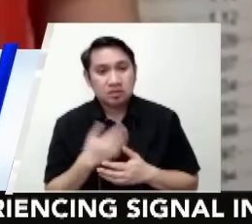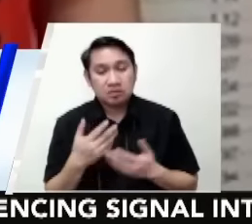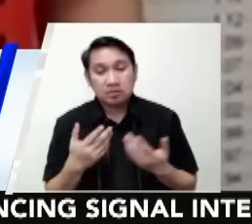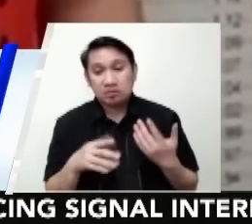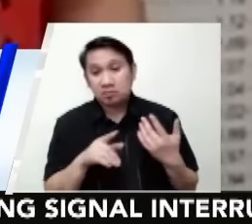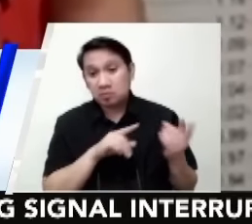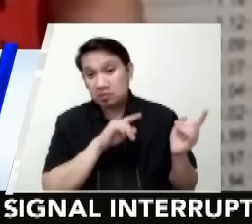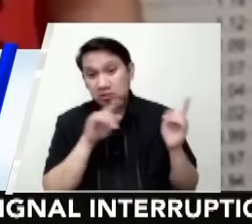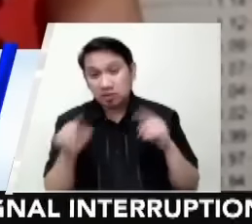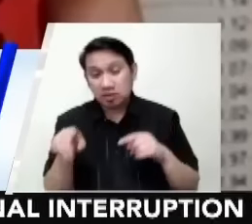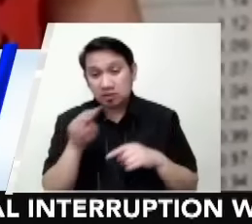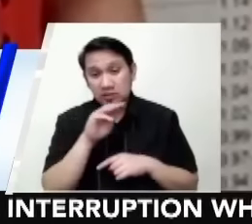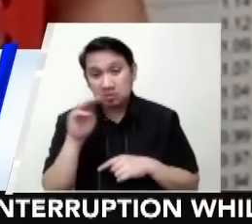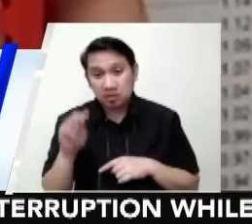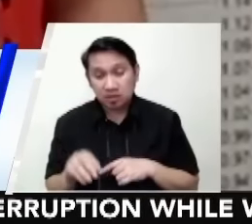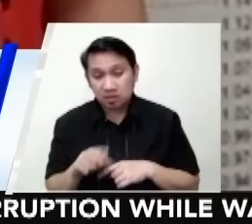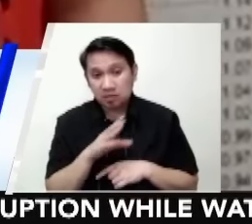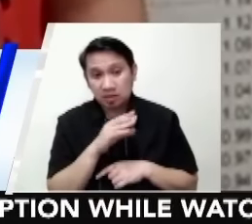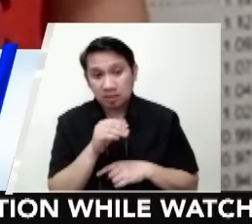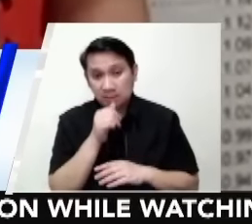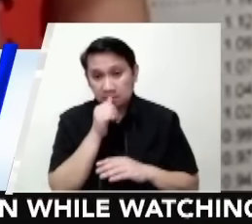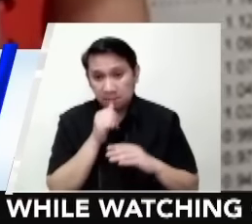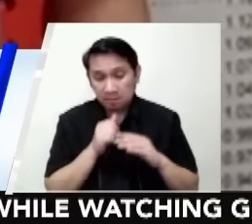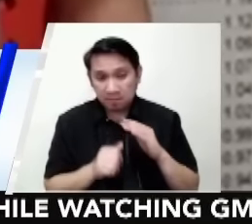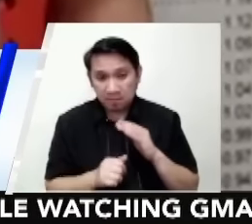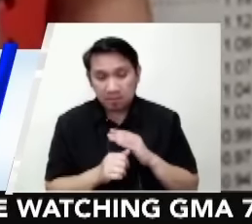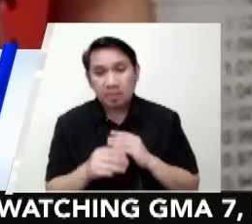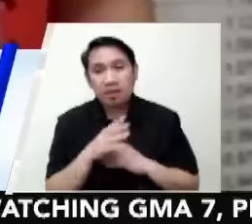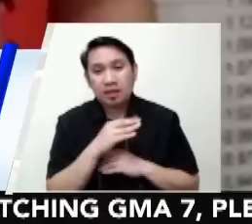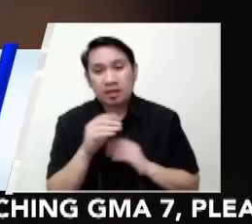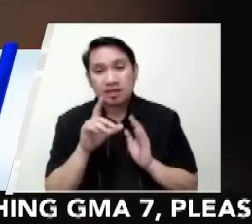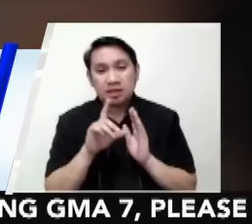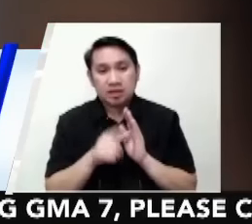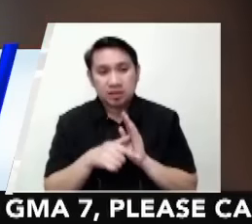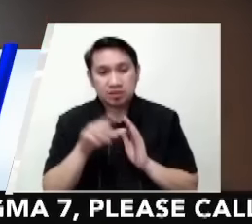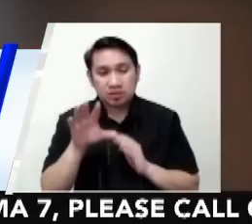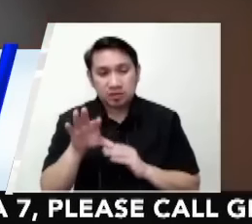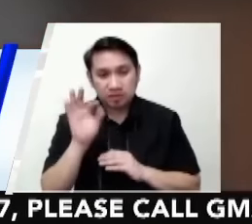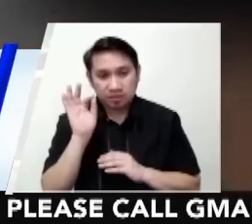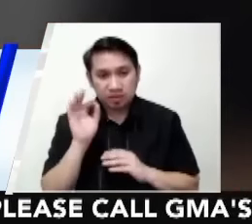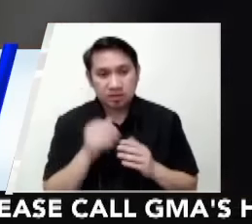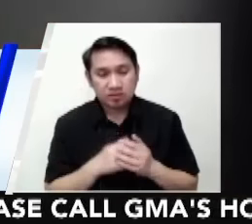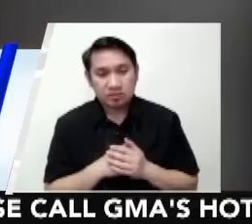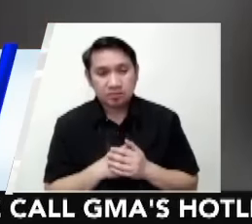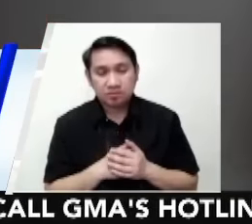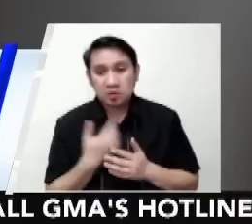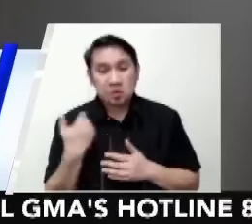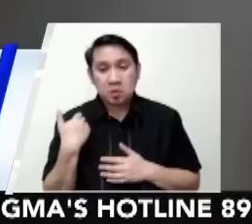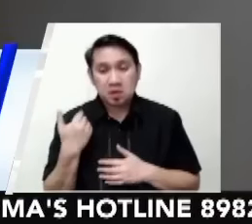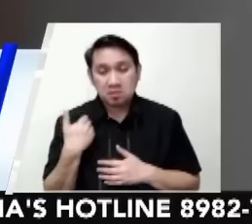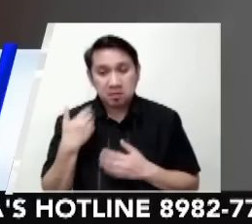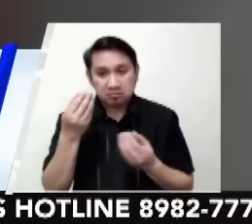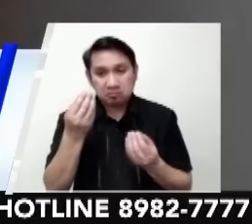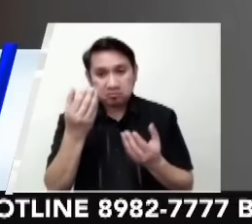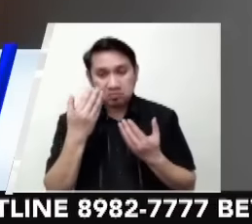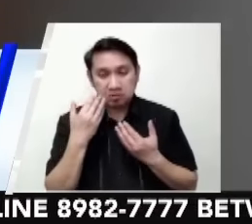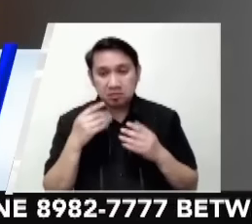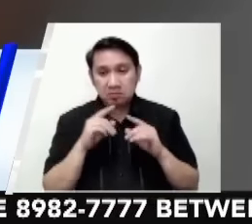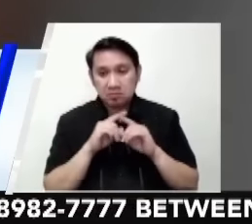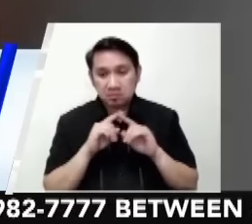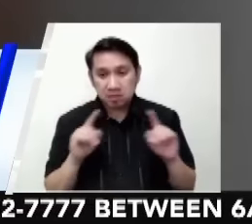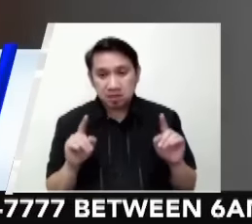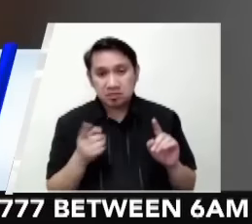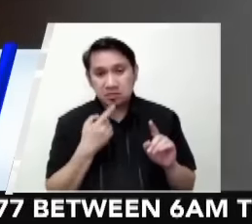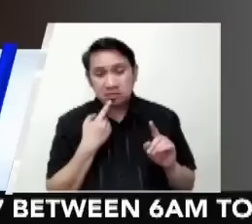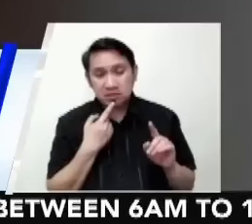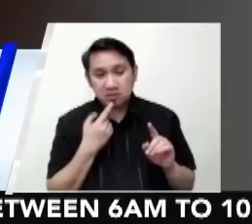at dito na nagtago hanggang matrace ng PNP Intelligence Unit. Hindi pa nagbibigay ng payag sa amin ang suspect pero una na muna nitong sinabi